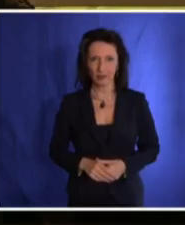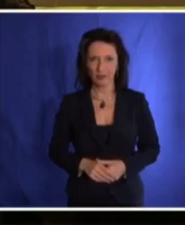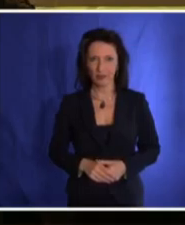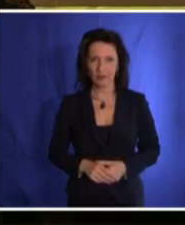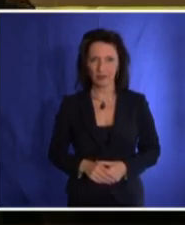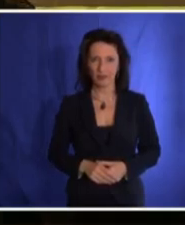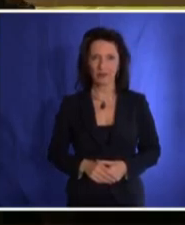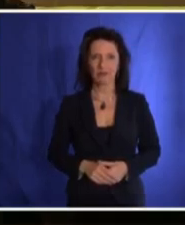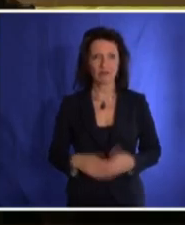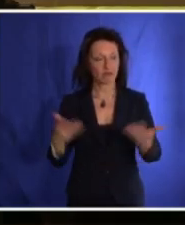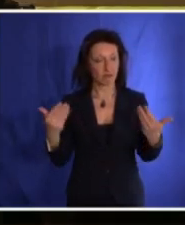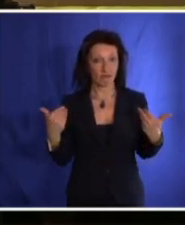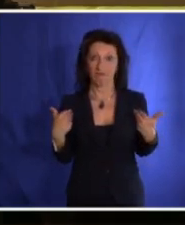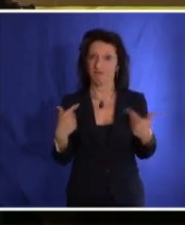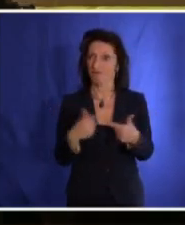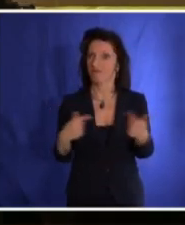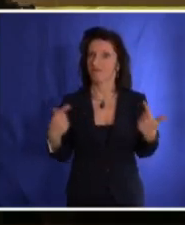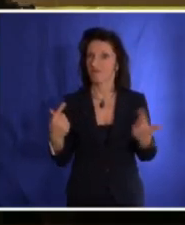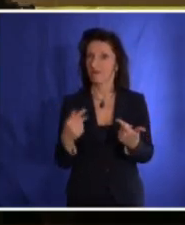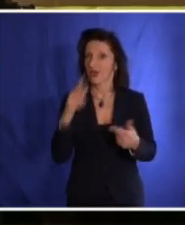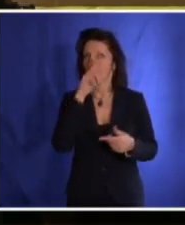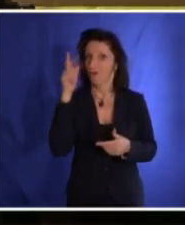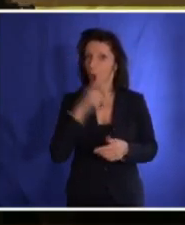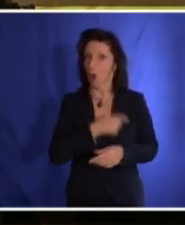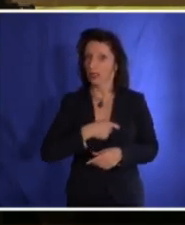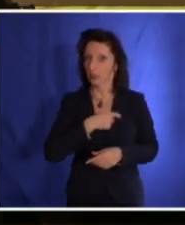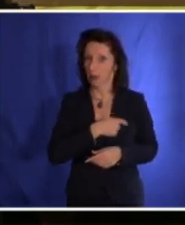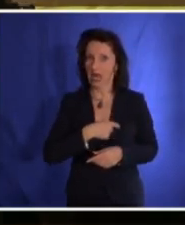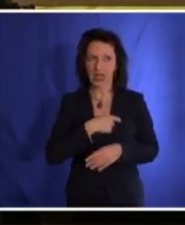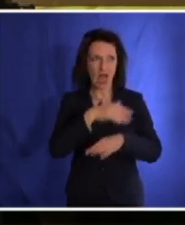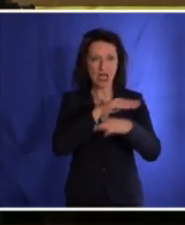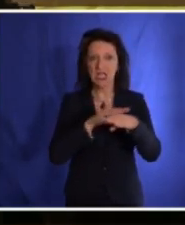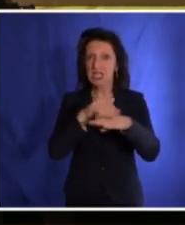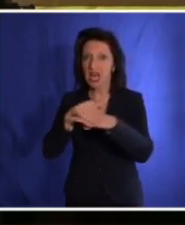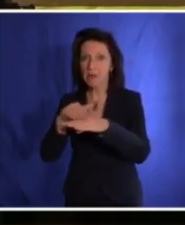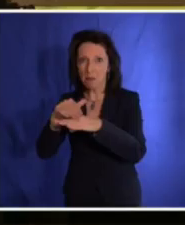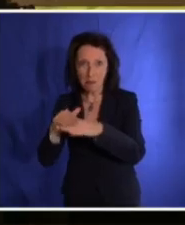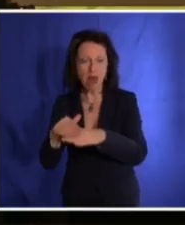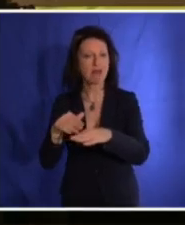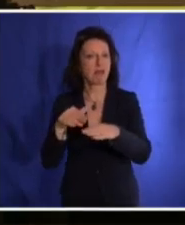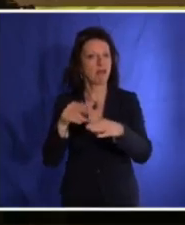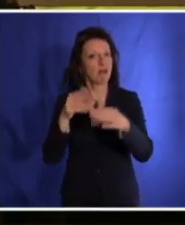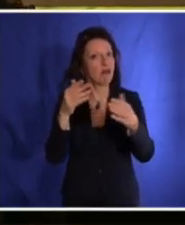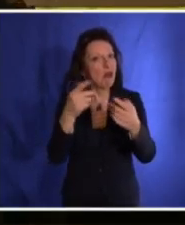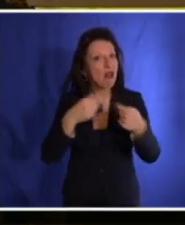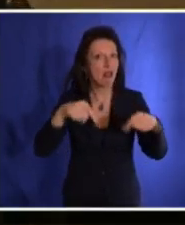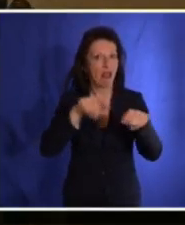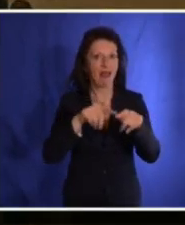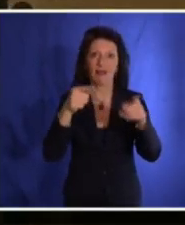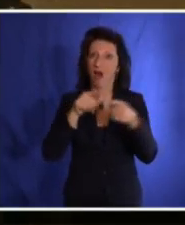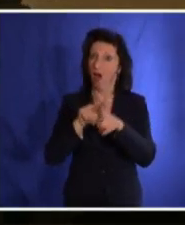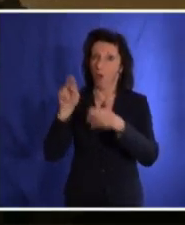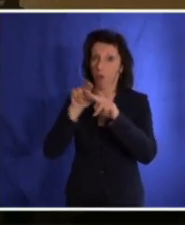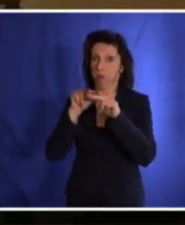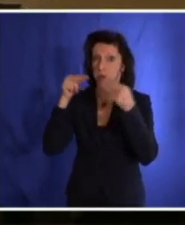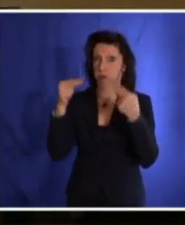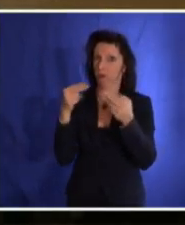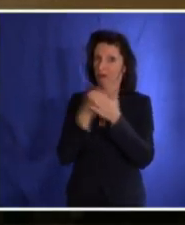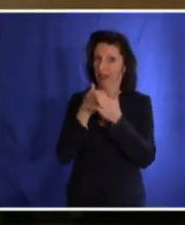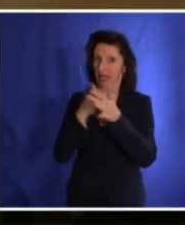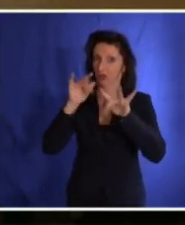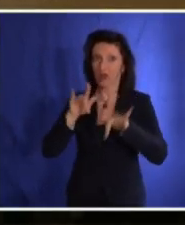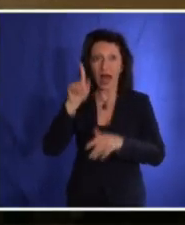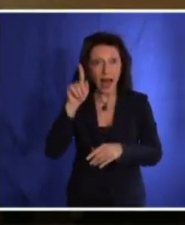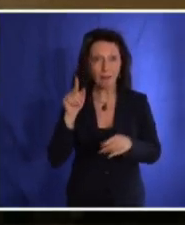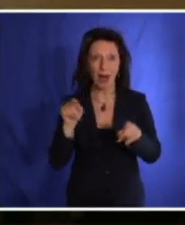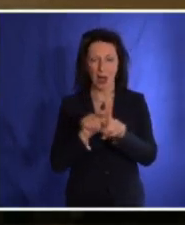Wir als Volkspartei sind nicht nur in den Gemeinden, im Land und im Bund stark vertreten, sondern auch auf europäischer Ebene. Ich darf in unserer Mitte